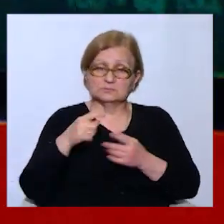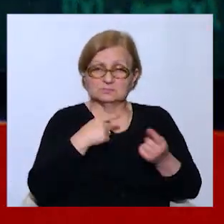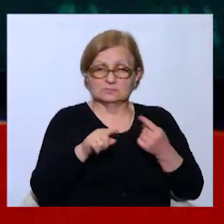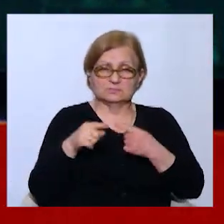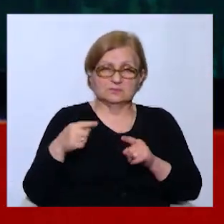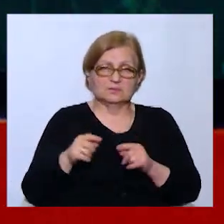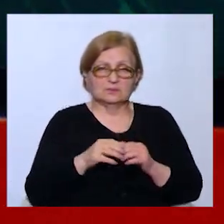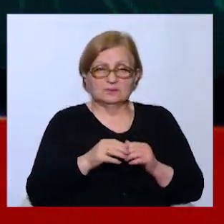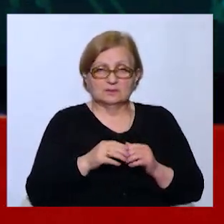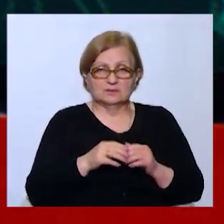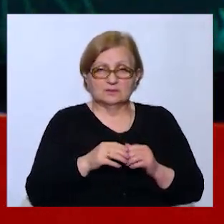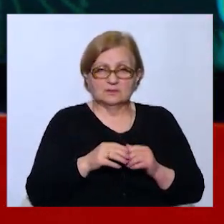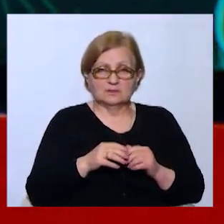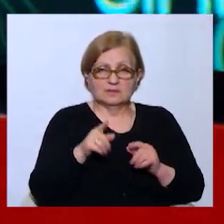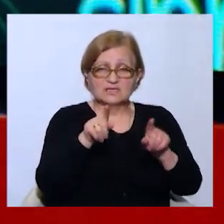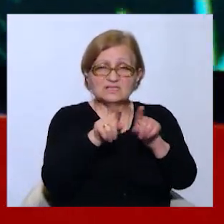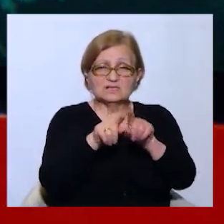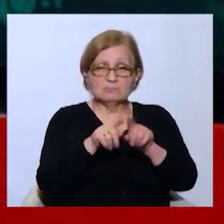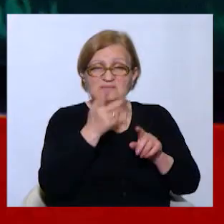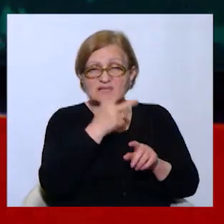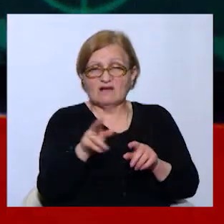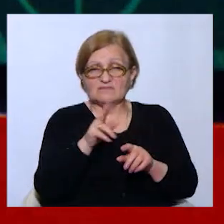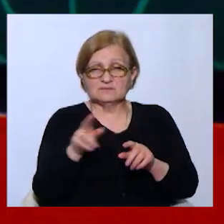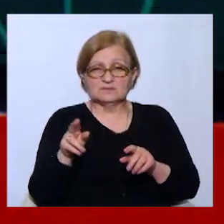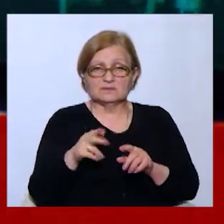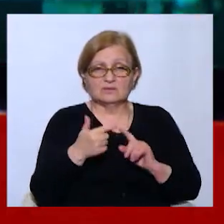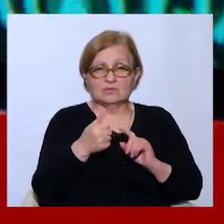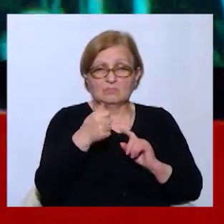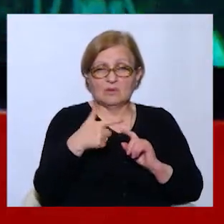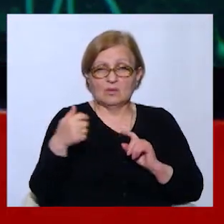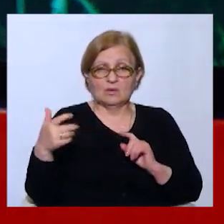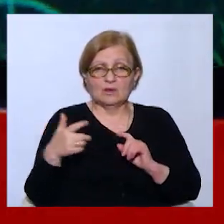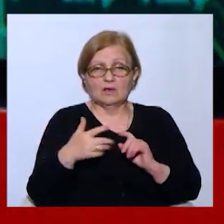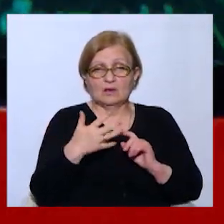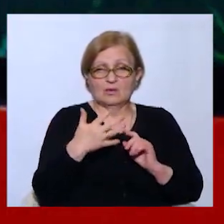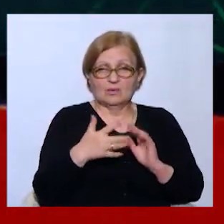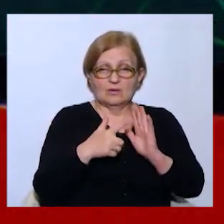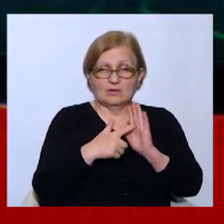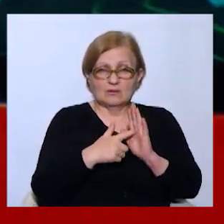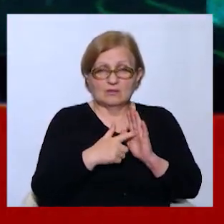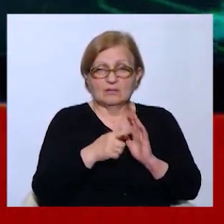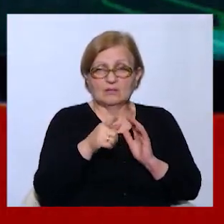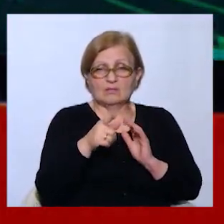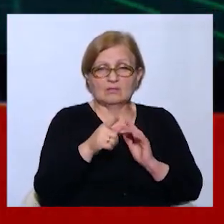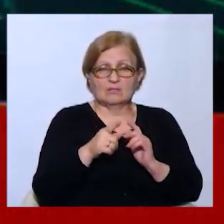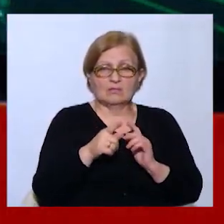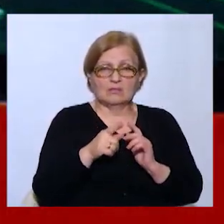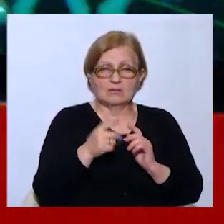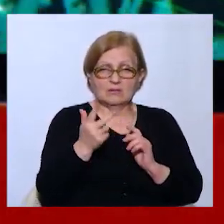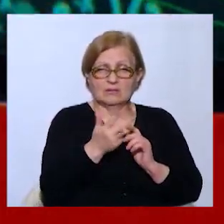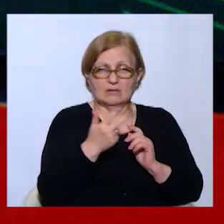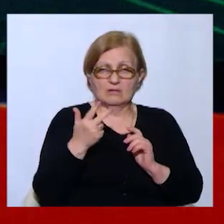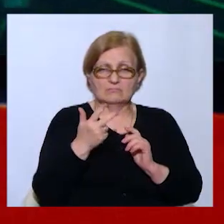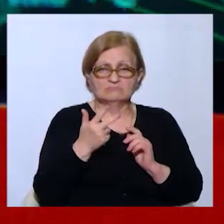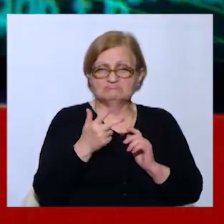თუ კავშირდება. ესენი არის მსგავსი წევრები. მეორე გვაქვს 5x, 7y და 11z. სამივეს